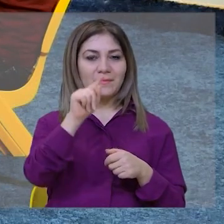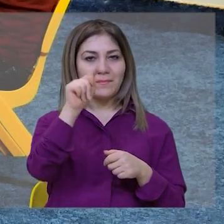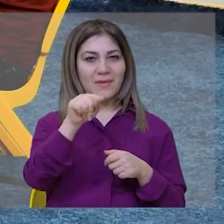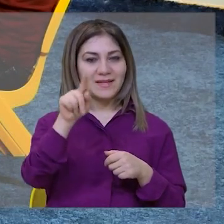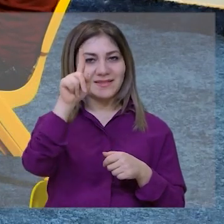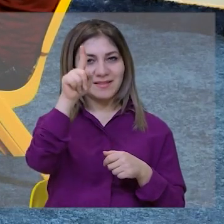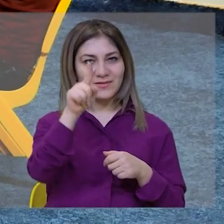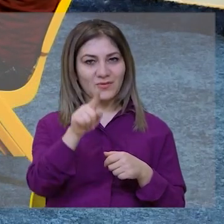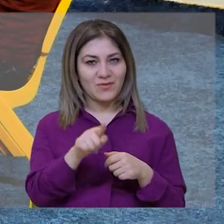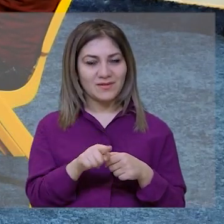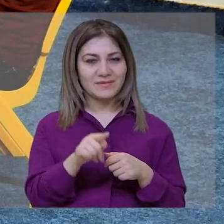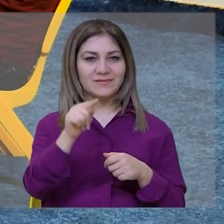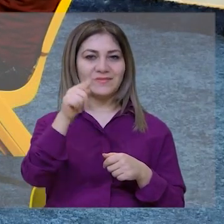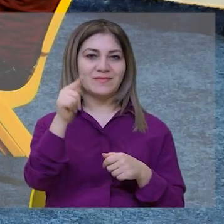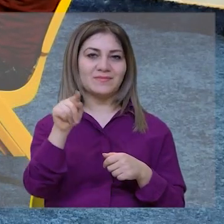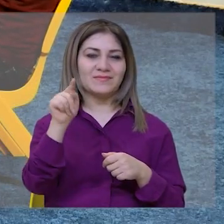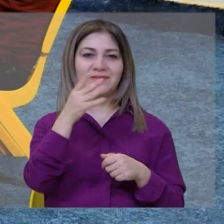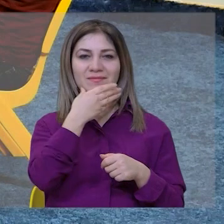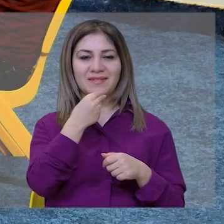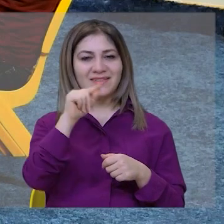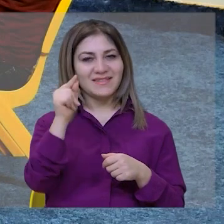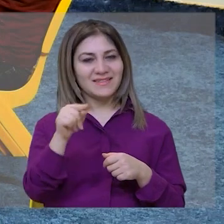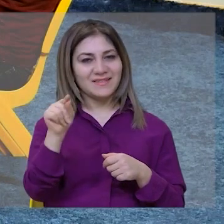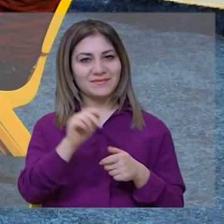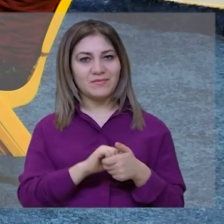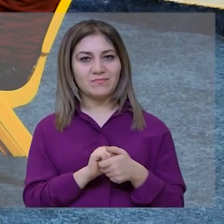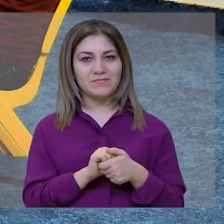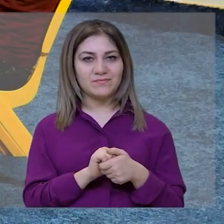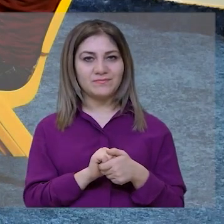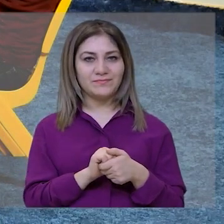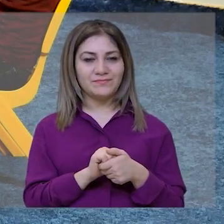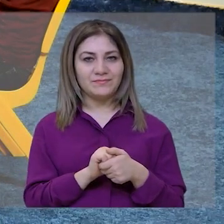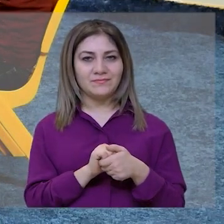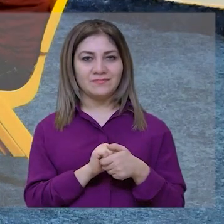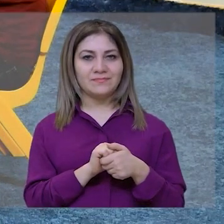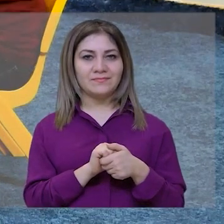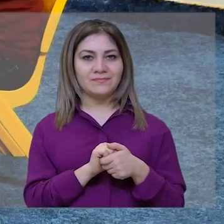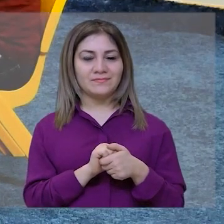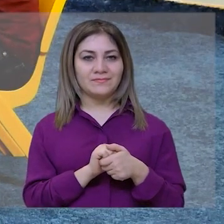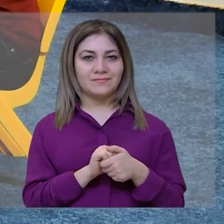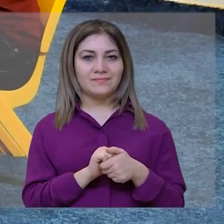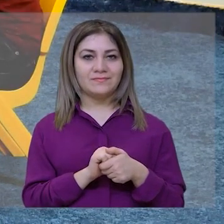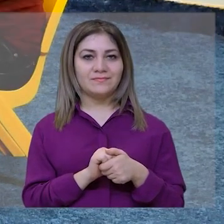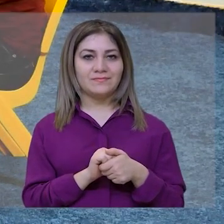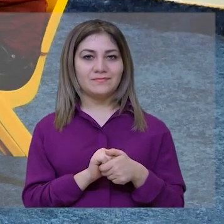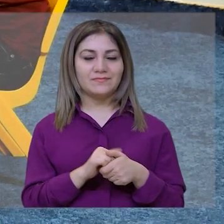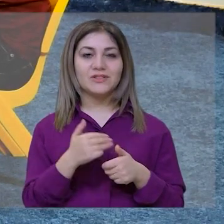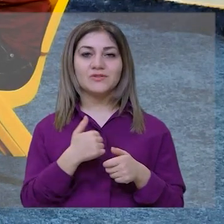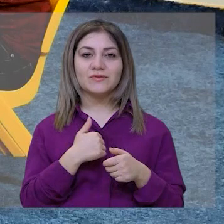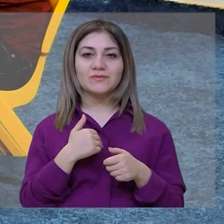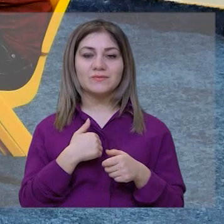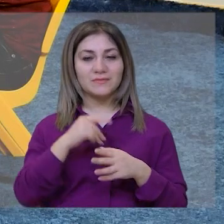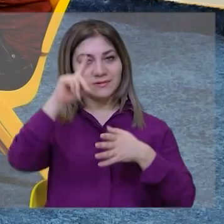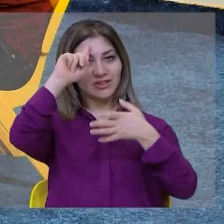գիծը հատում է տողը և գեղեցիկ փոքրիկ մասնիկ տողի վրա։ Մեկ անգամ էլ եմ ուզում